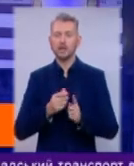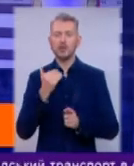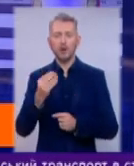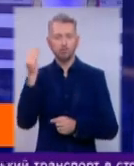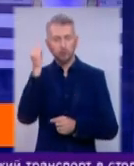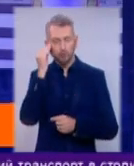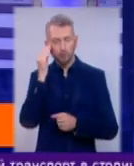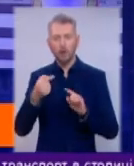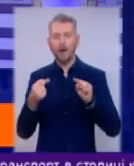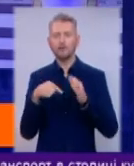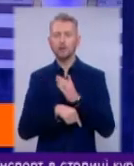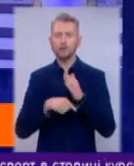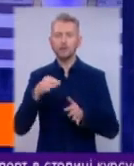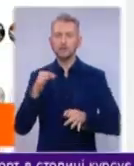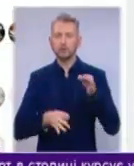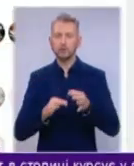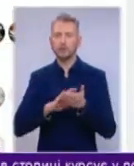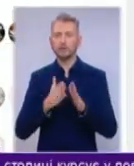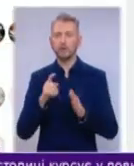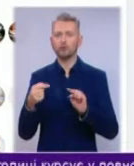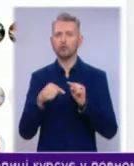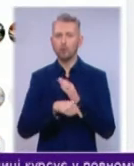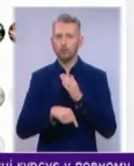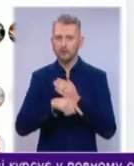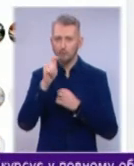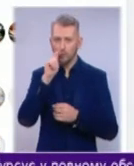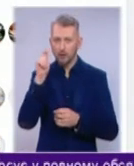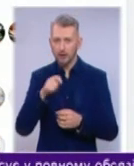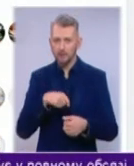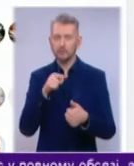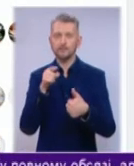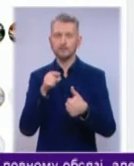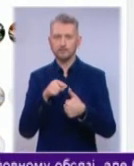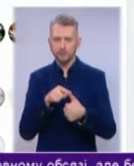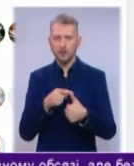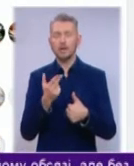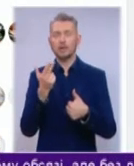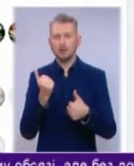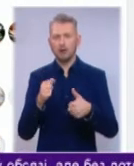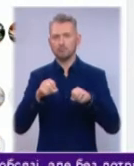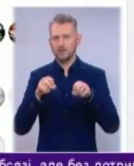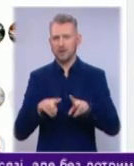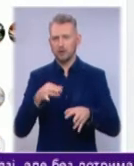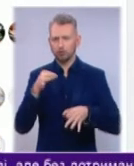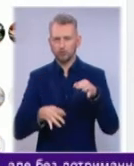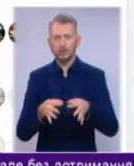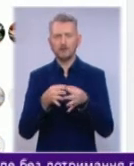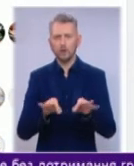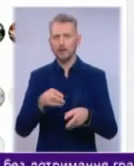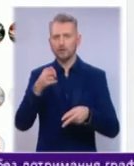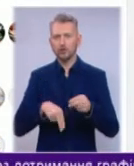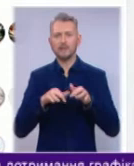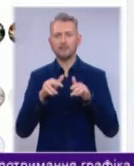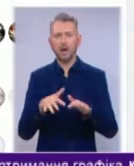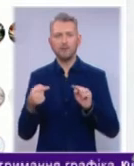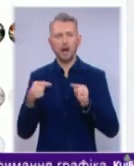думку, антикорупційний суд ситуацію з корупцією в Україні. Варіант номер один. Так, спеціалізований суд дозволить